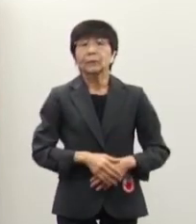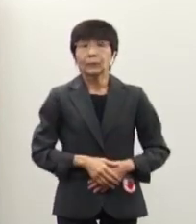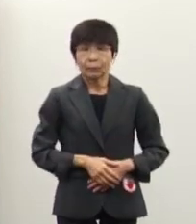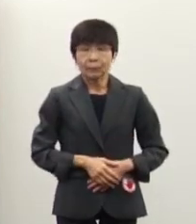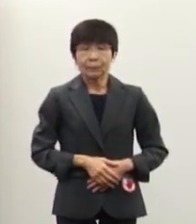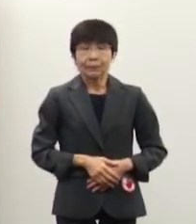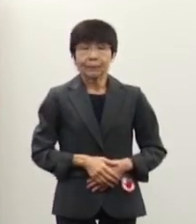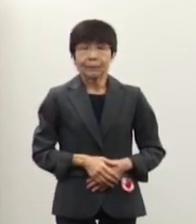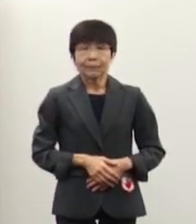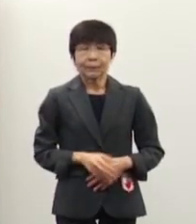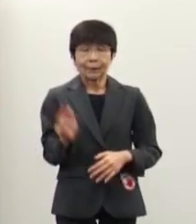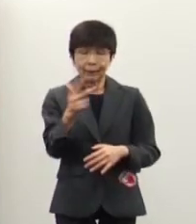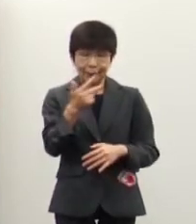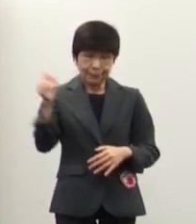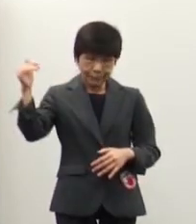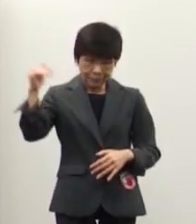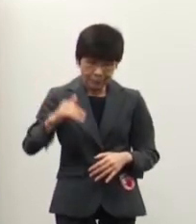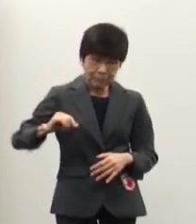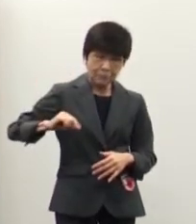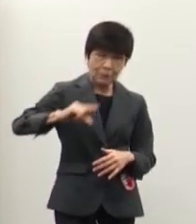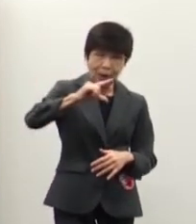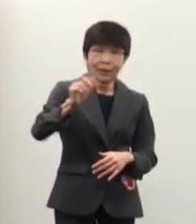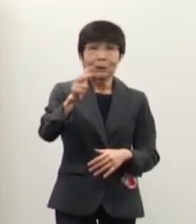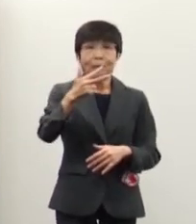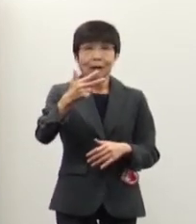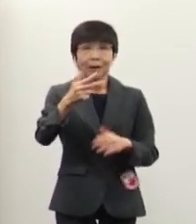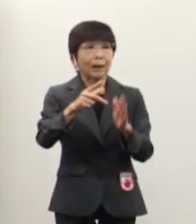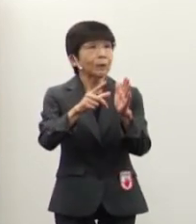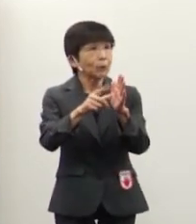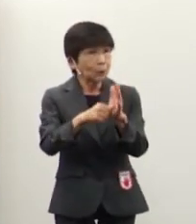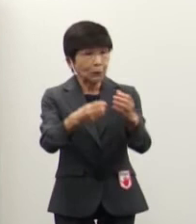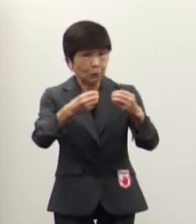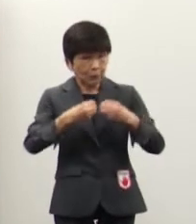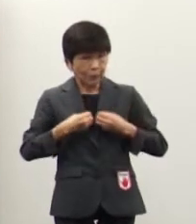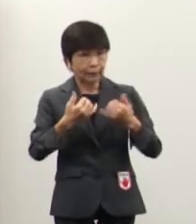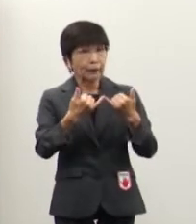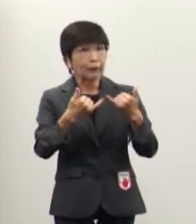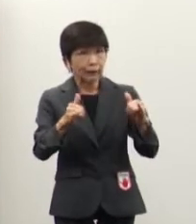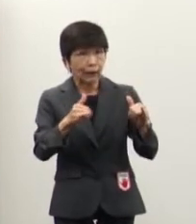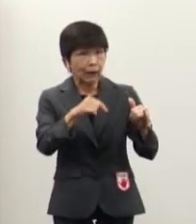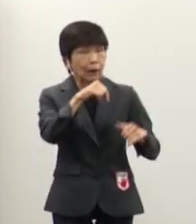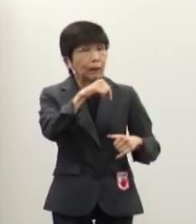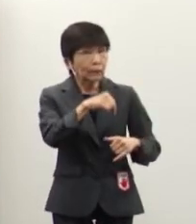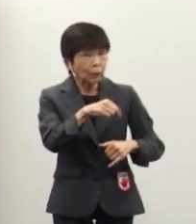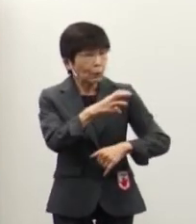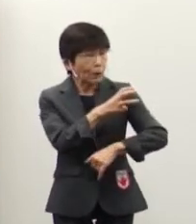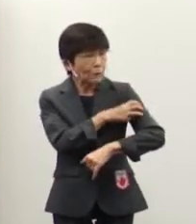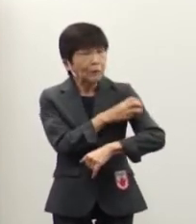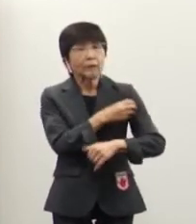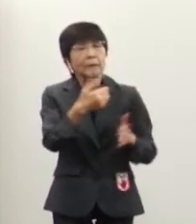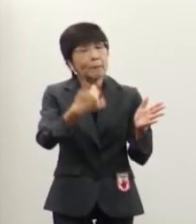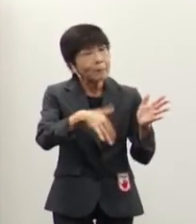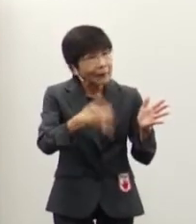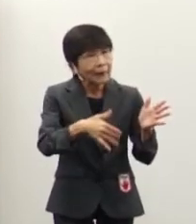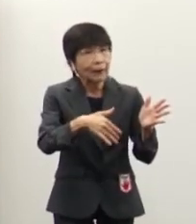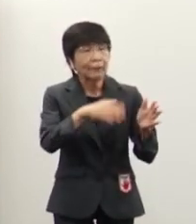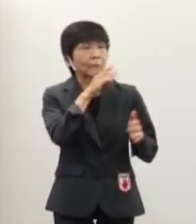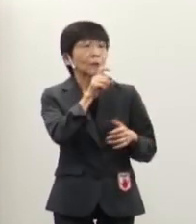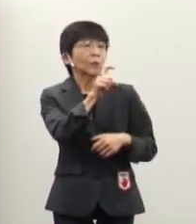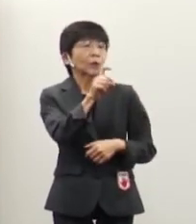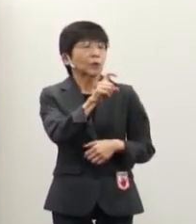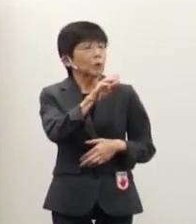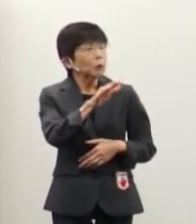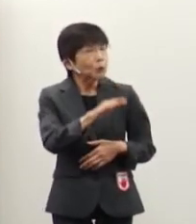第7波を振り返りますと、感染者はワクチン接種があまり進んでいない10歳未